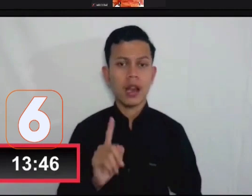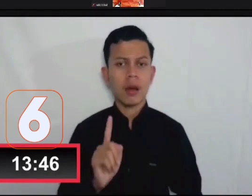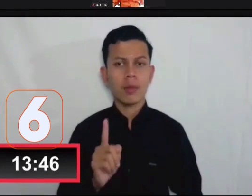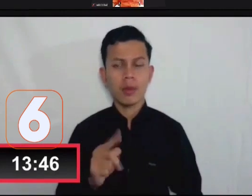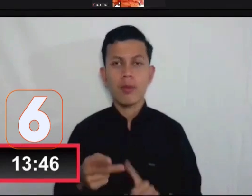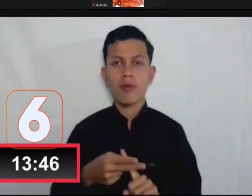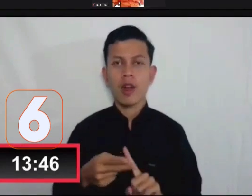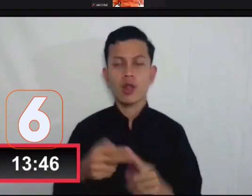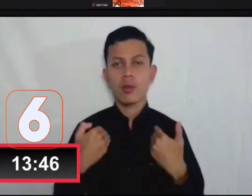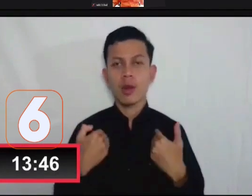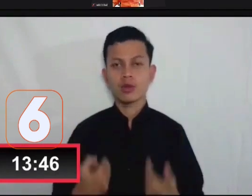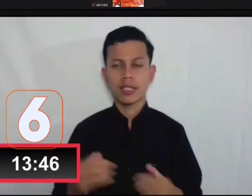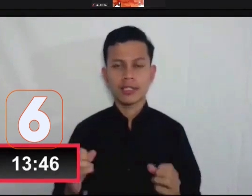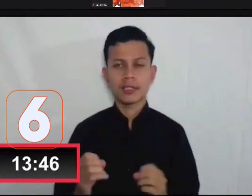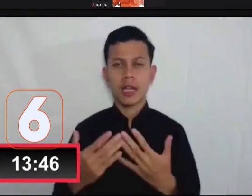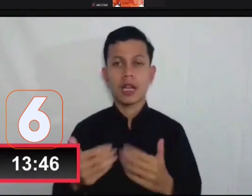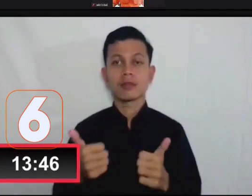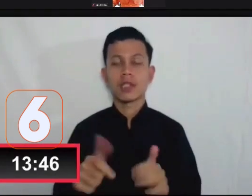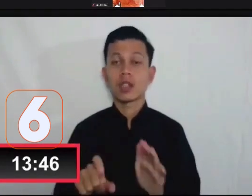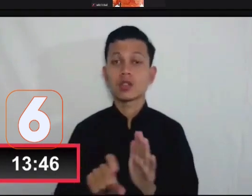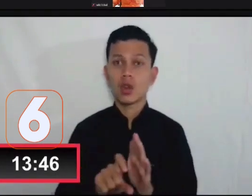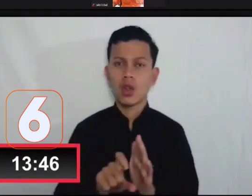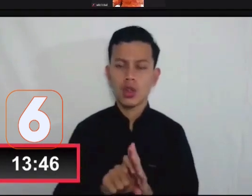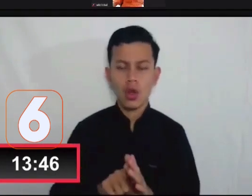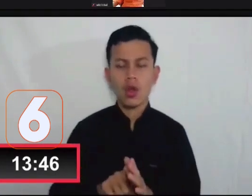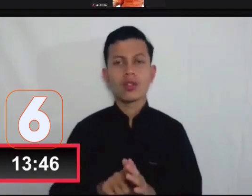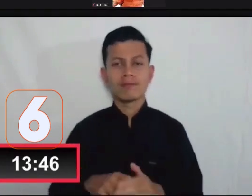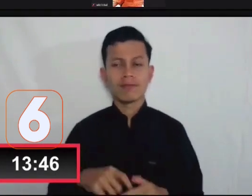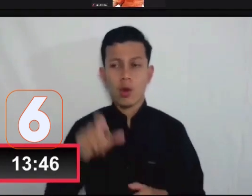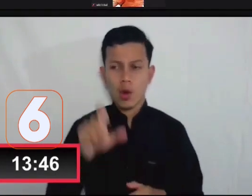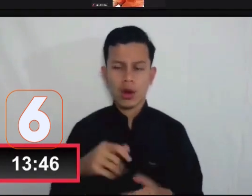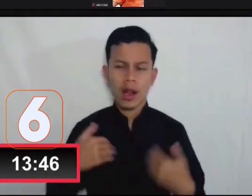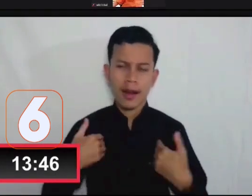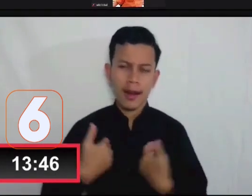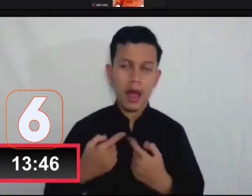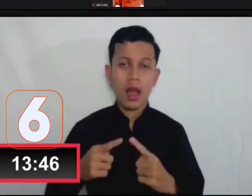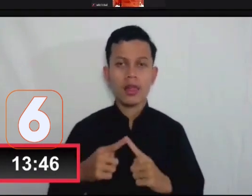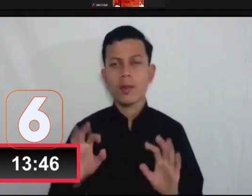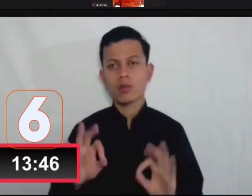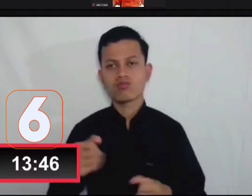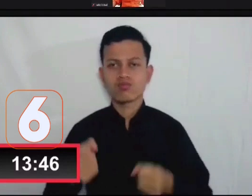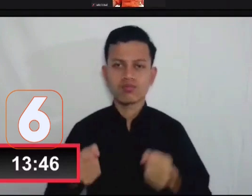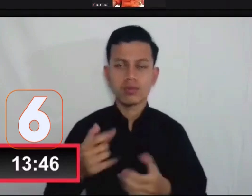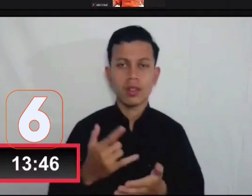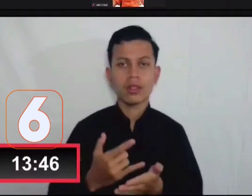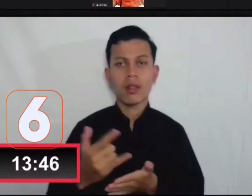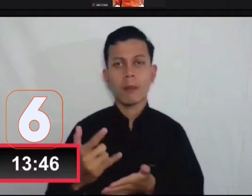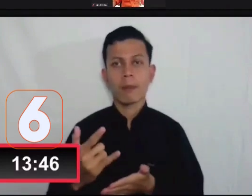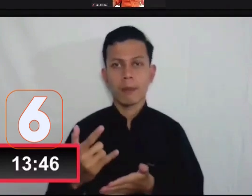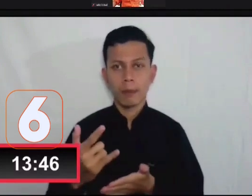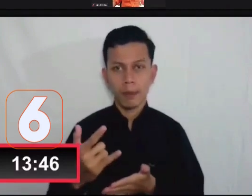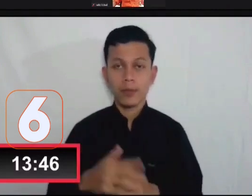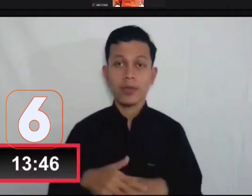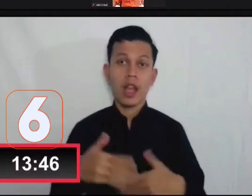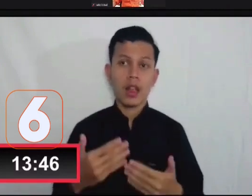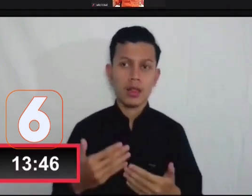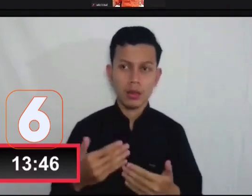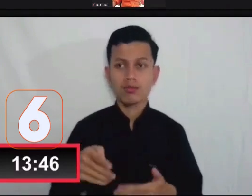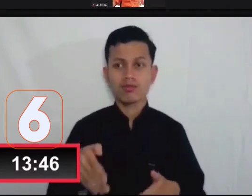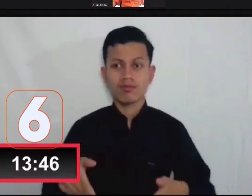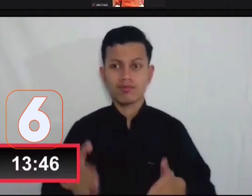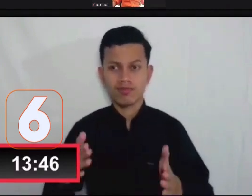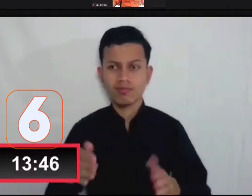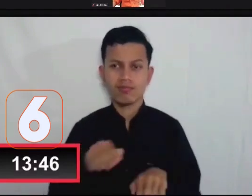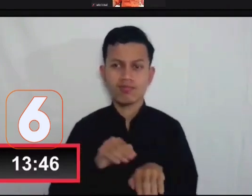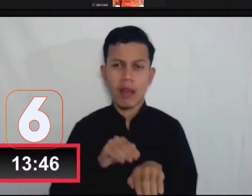contohnya pengemudi yang mengalami kelelahan namun memaksakan tetap mengemudi adanya ketidakstabilan ketika menghadapi lalu lintas yang semakin padat